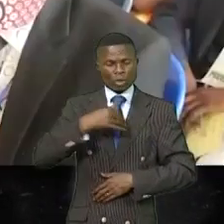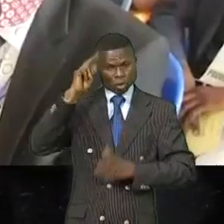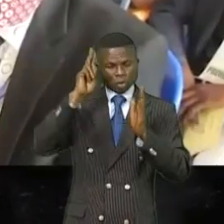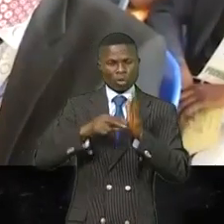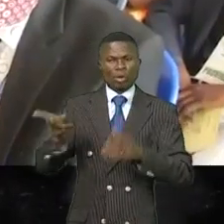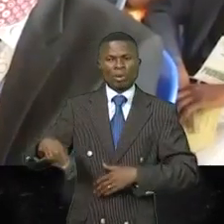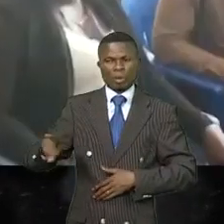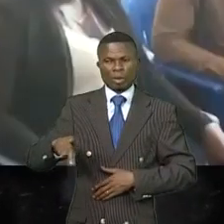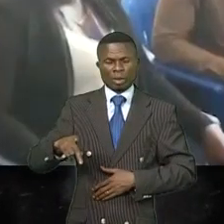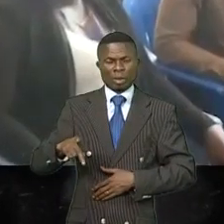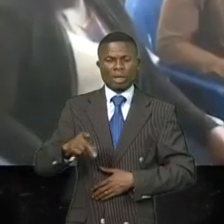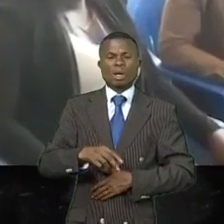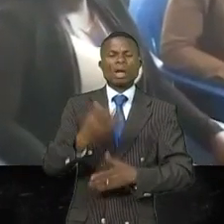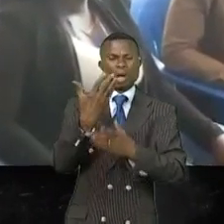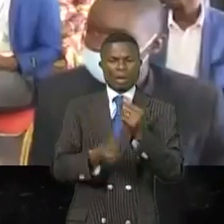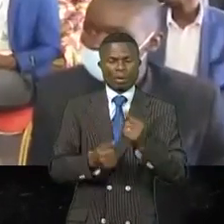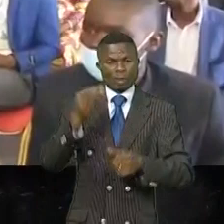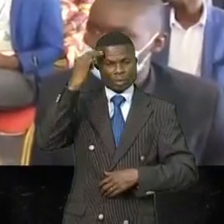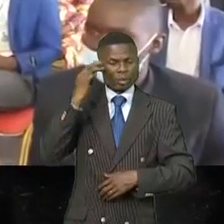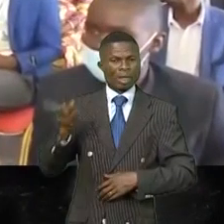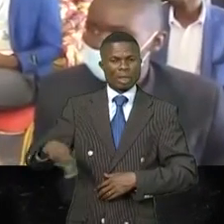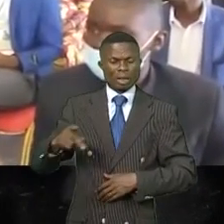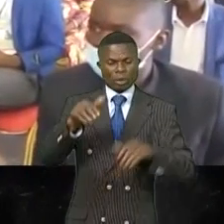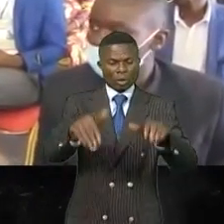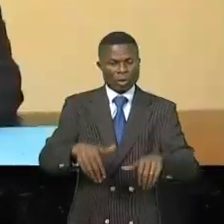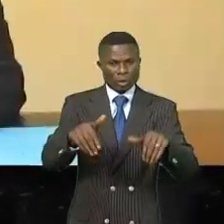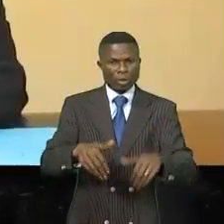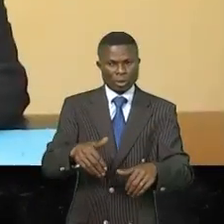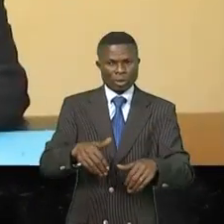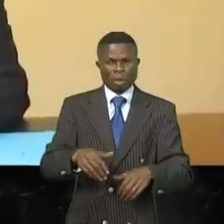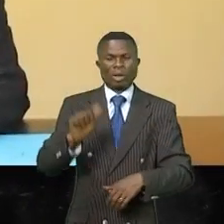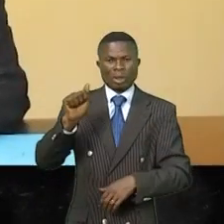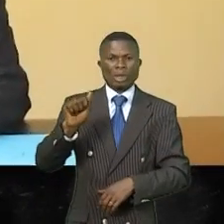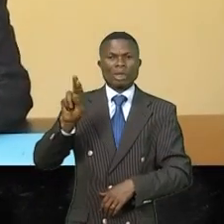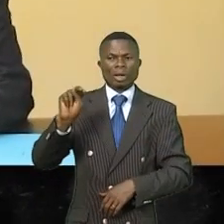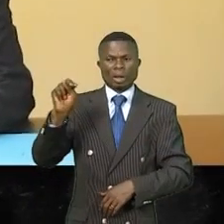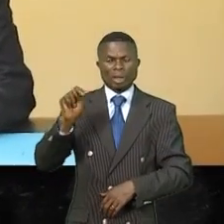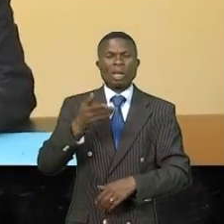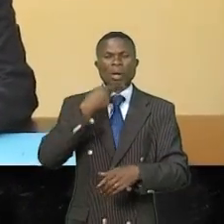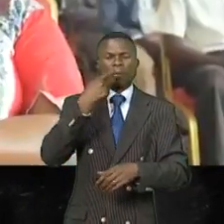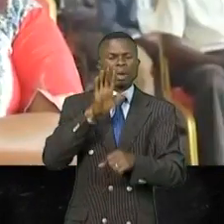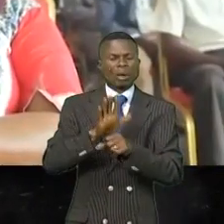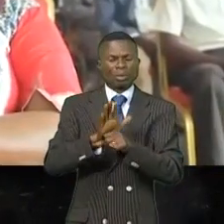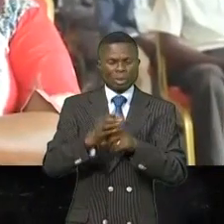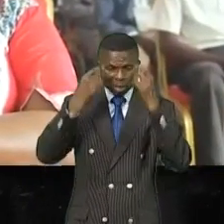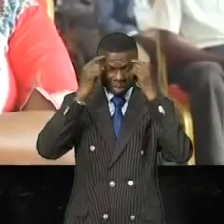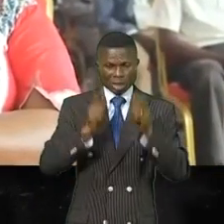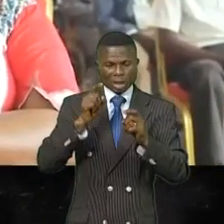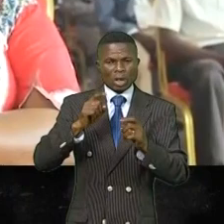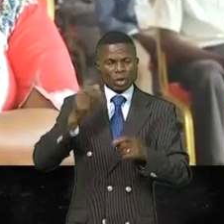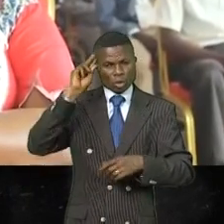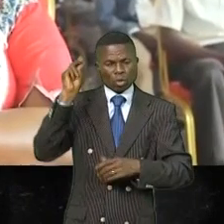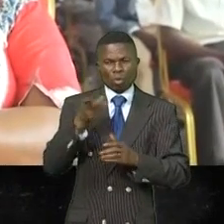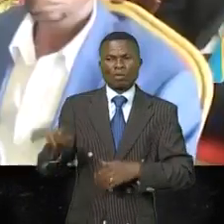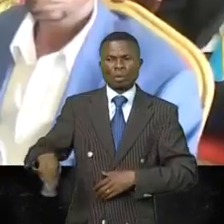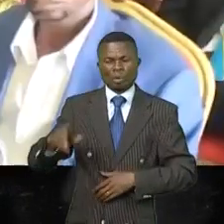de province en mission, le ministre provincial de l'Agriculture, Arthur Lacou, a réitéré l'engagement du gouvernement provincial du